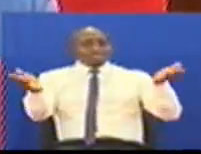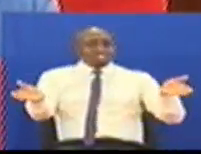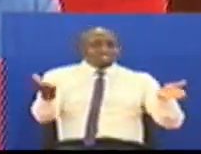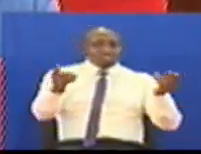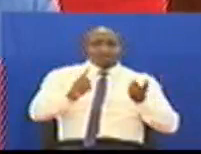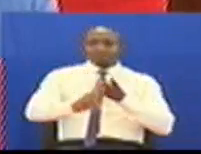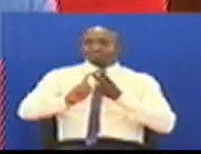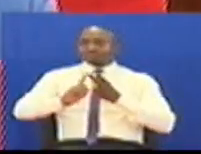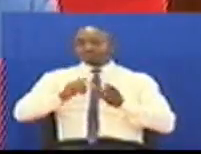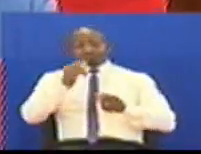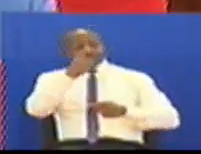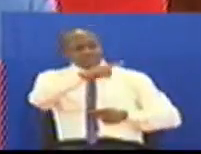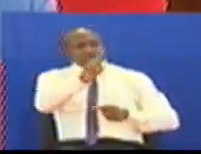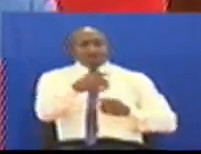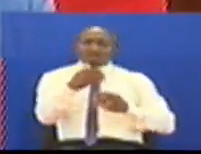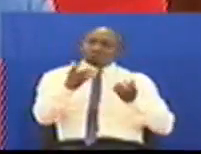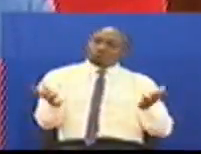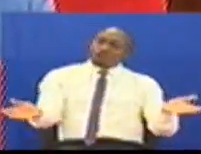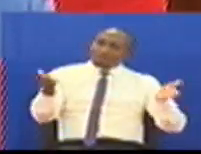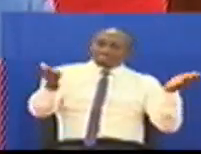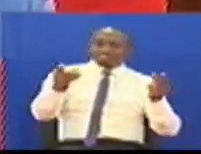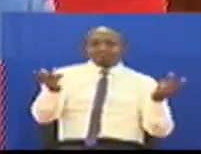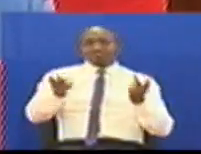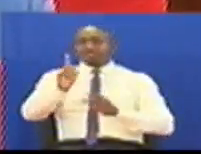anahamasisha pamoja na yeye kuhamasisha, lakini bado